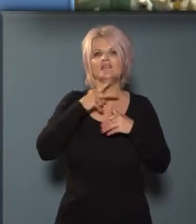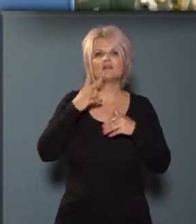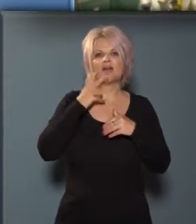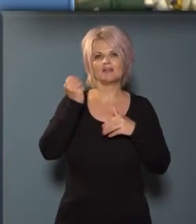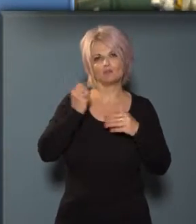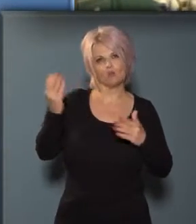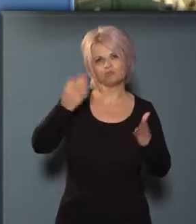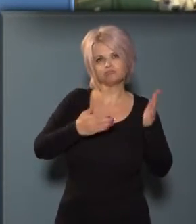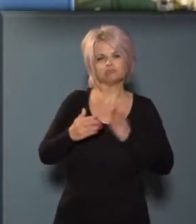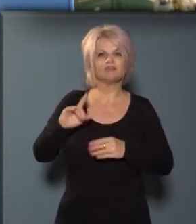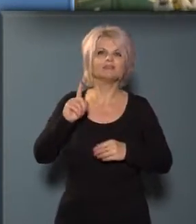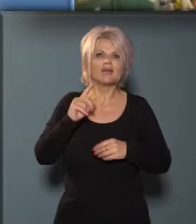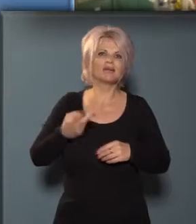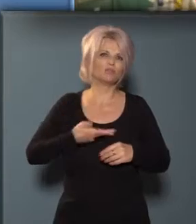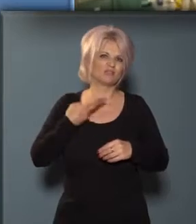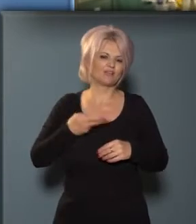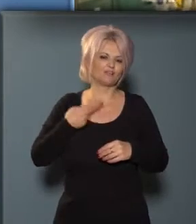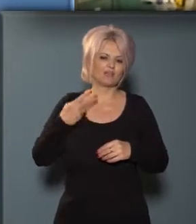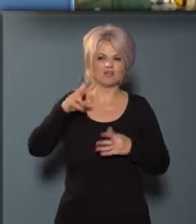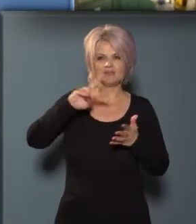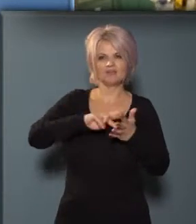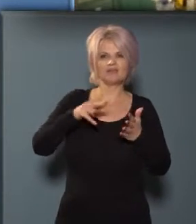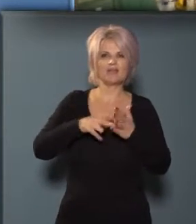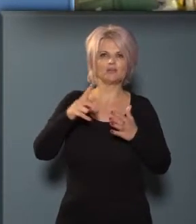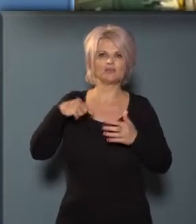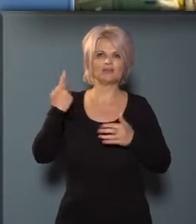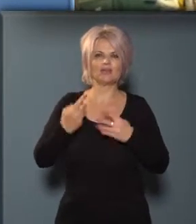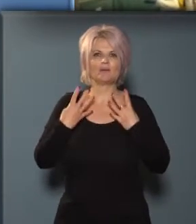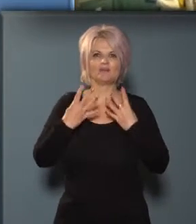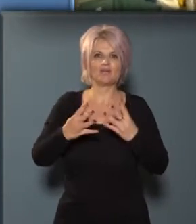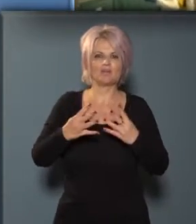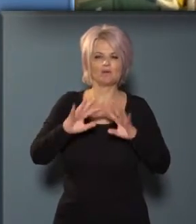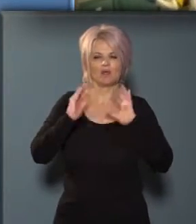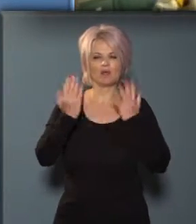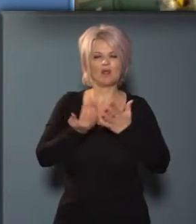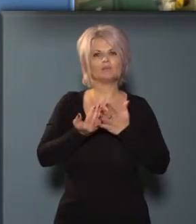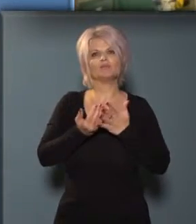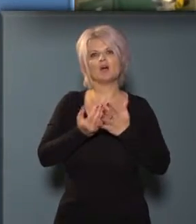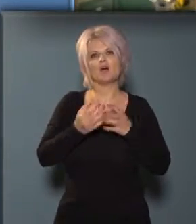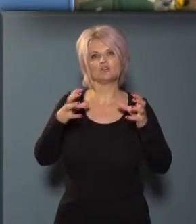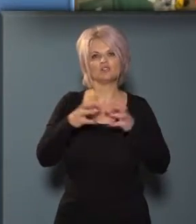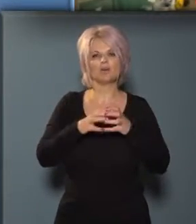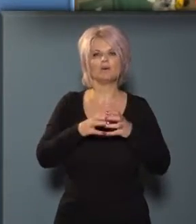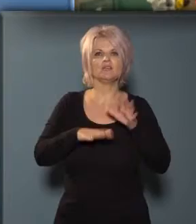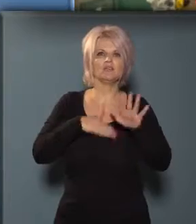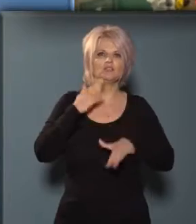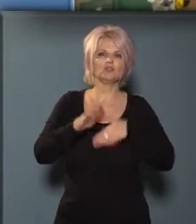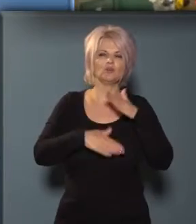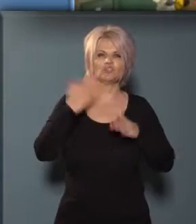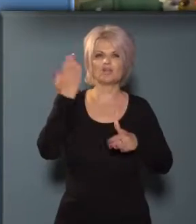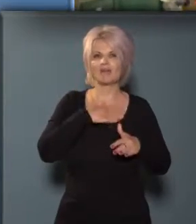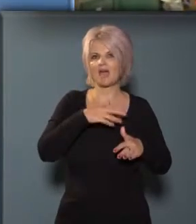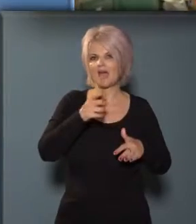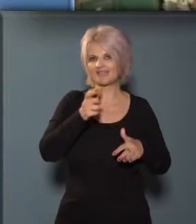vannak, de nagy büszkeségünkre a kerületi teremgyeplabda csapat, a Soroksári HC, az itt játssza a